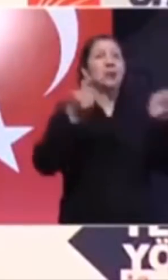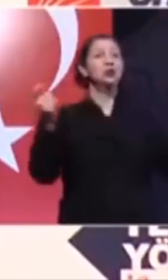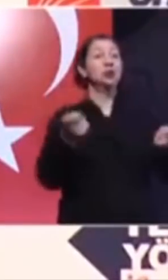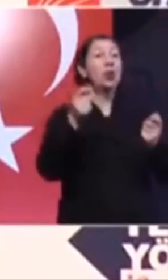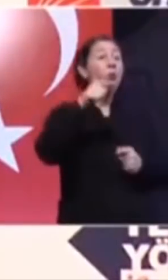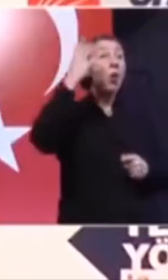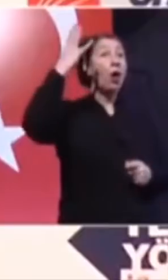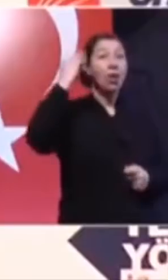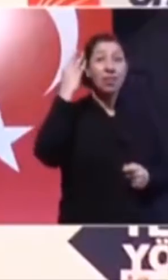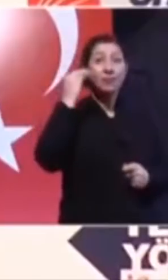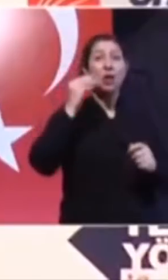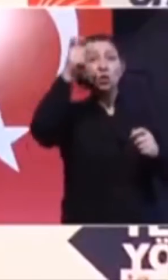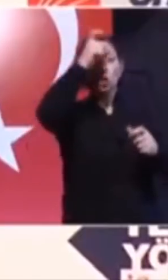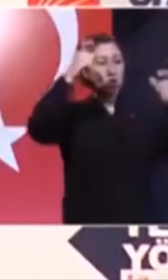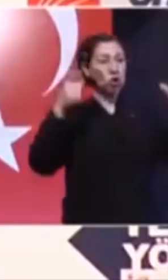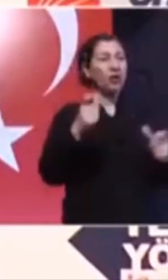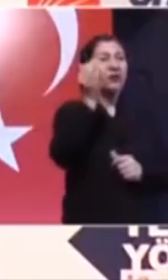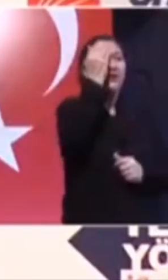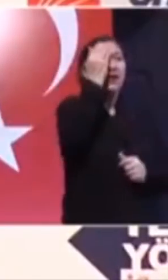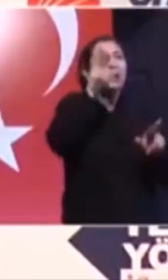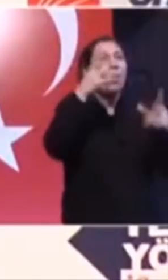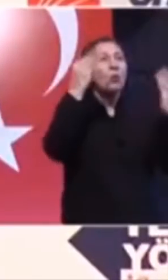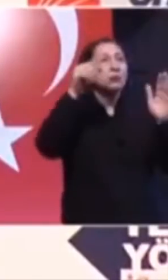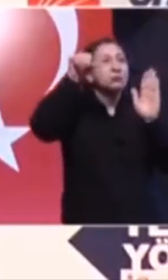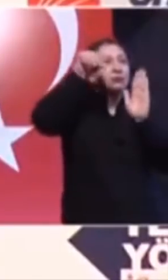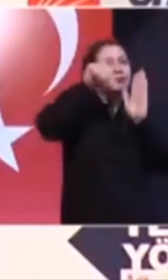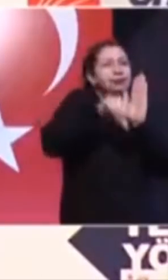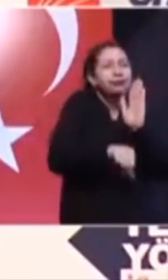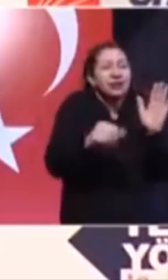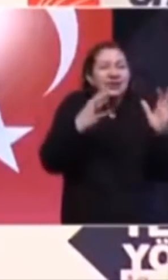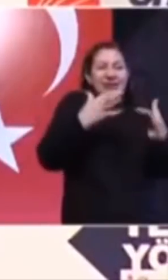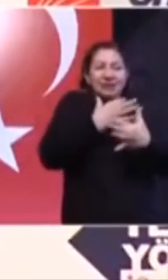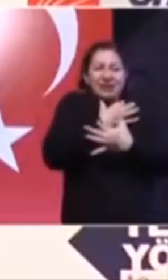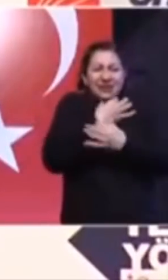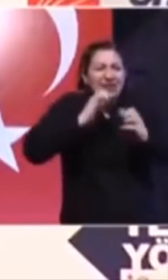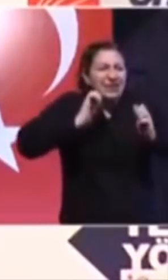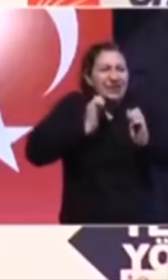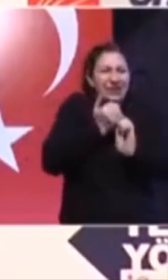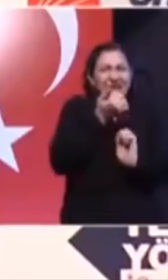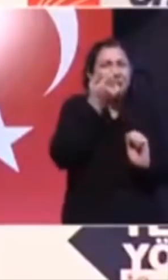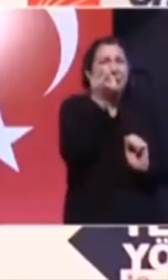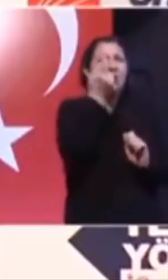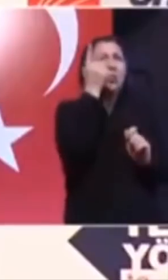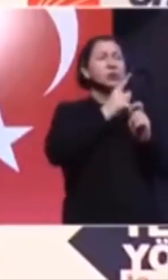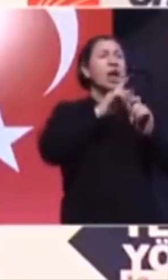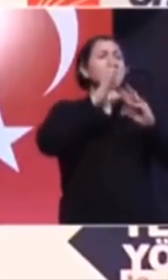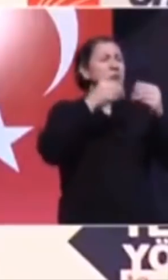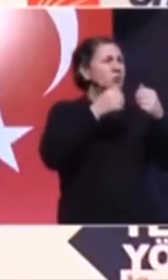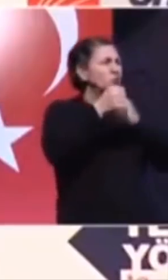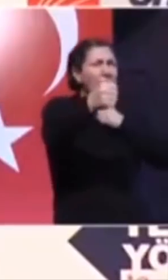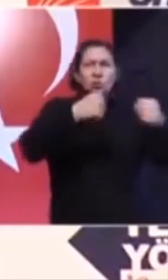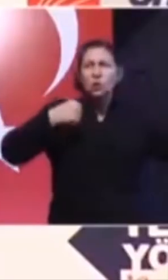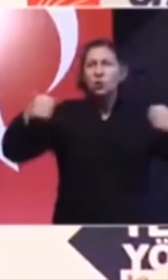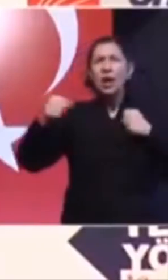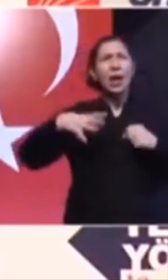bu anlamda ülkenin fakirleştiğini, yoksullaştığını ve birbirinden uzaklaştığını hep birlikte